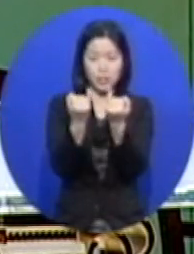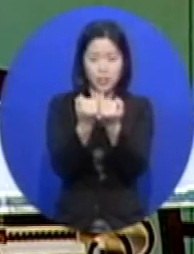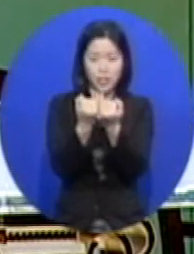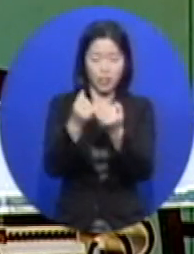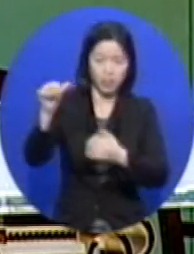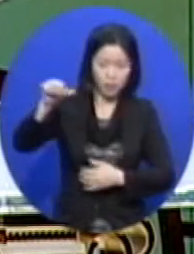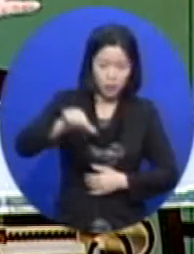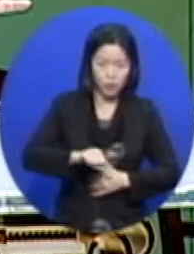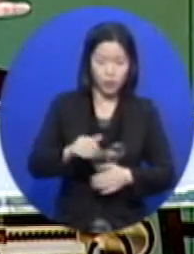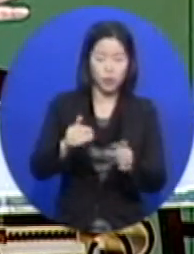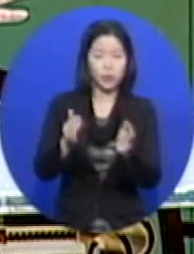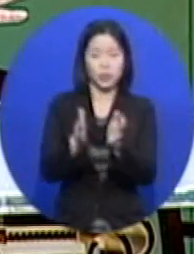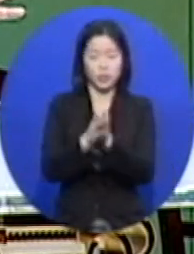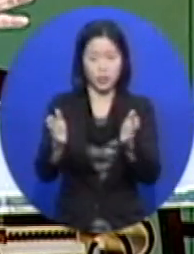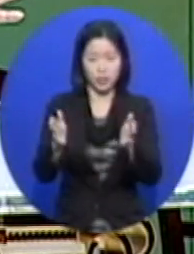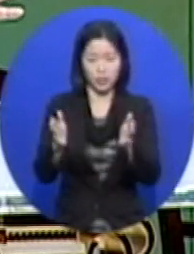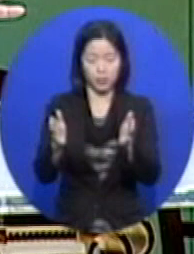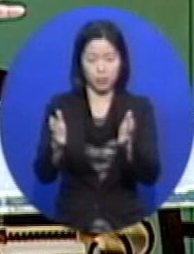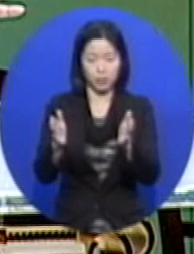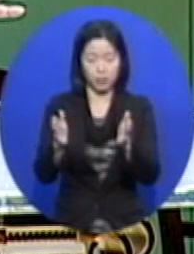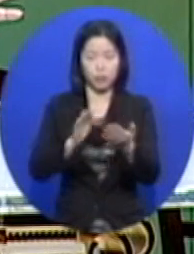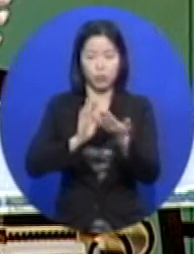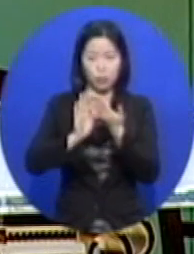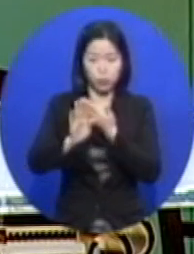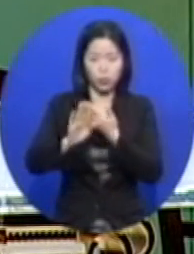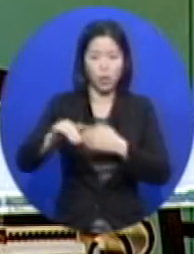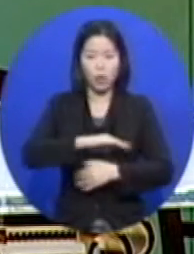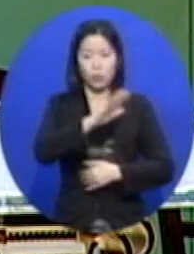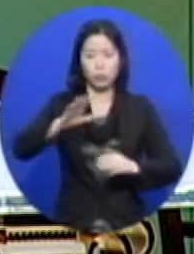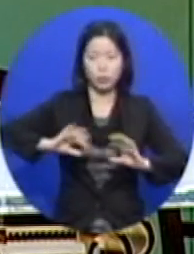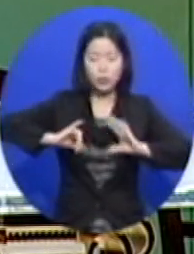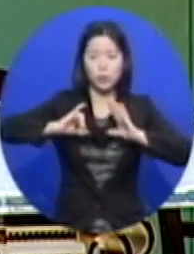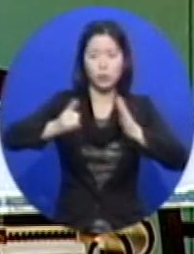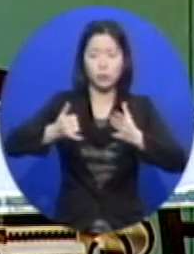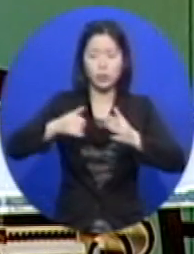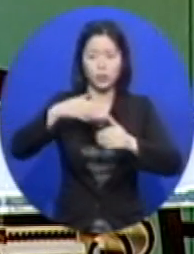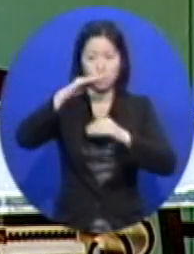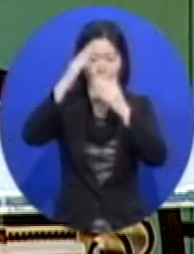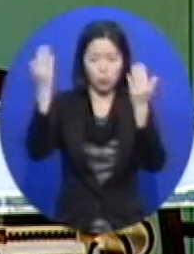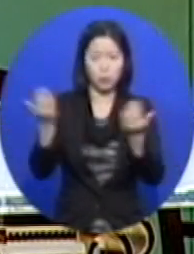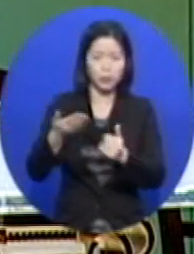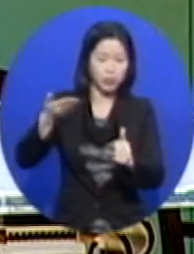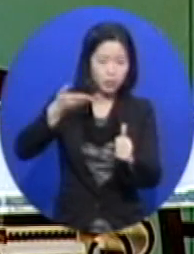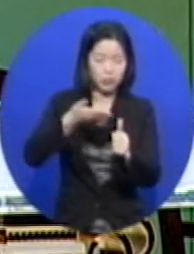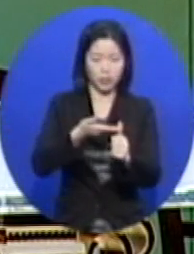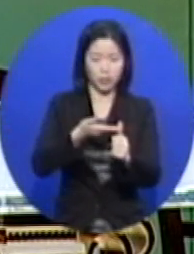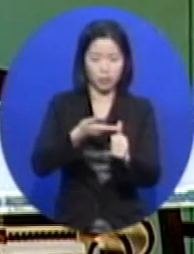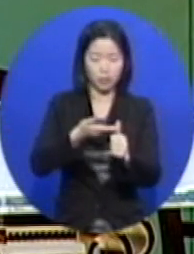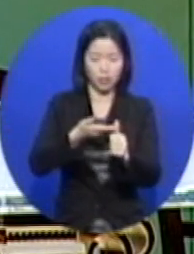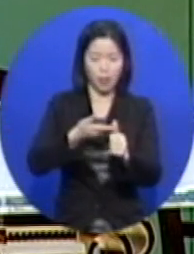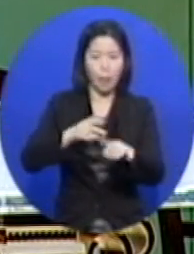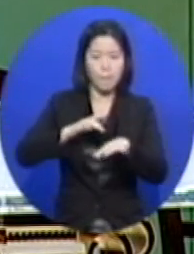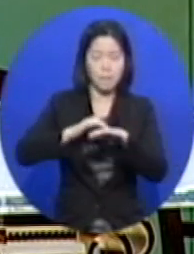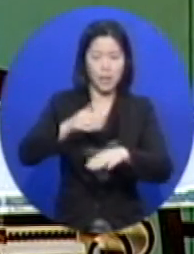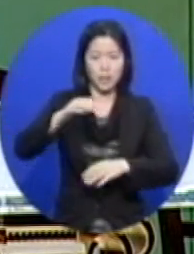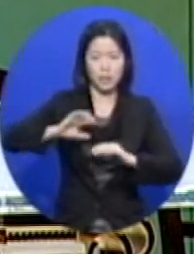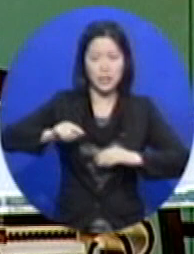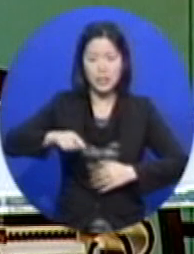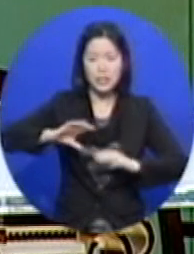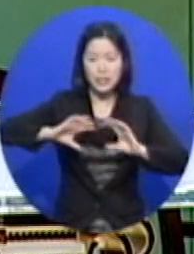전체를 영향을 끼치게 됩니다 심지어 예수님은 이 세상 임금이 라고까지 말을